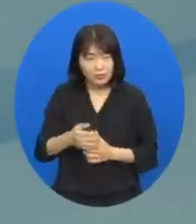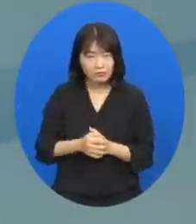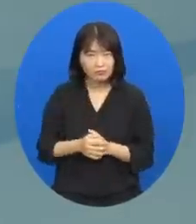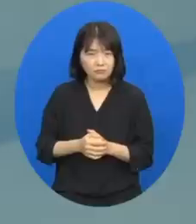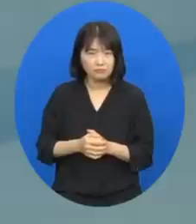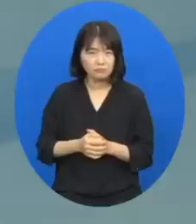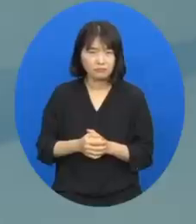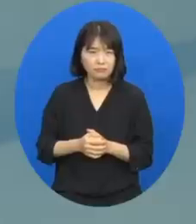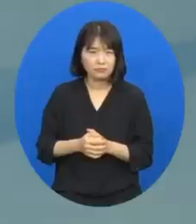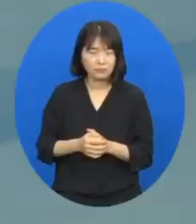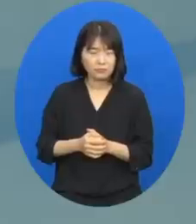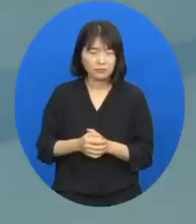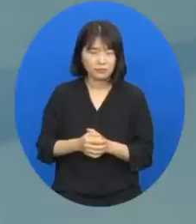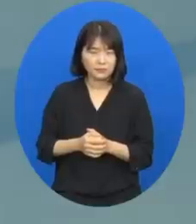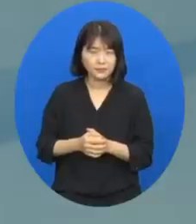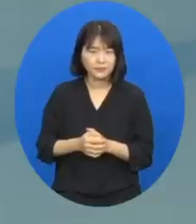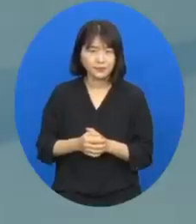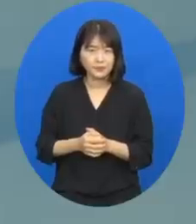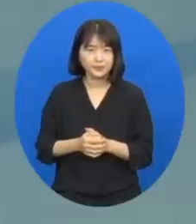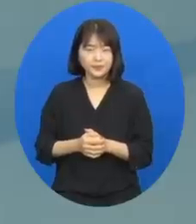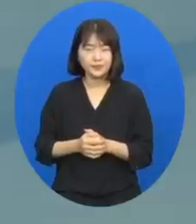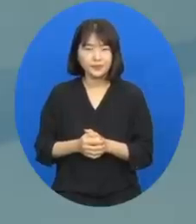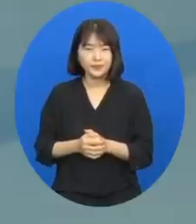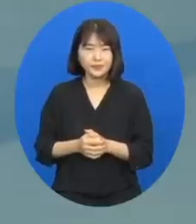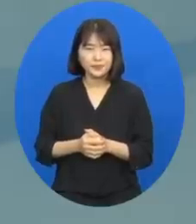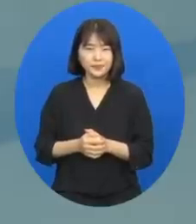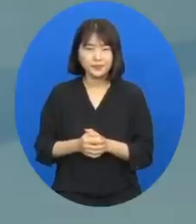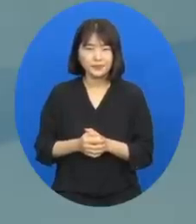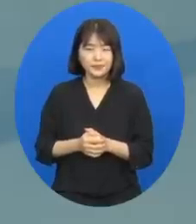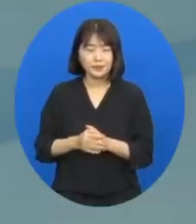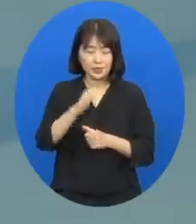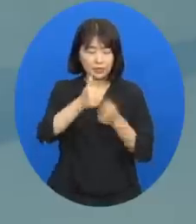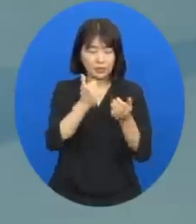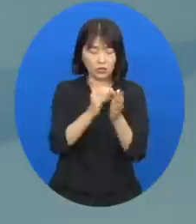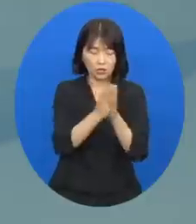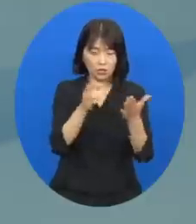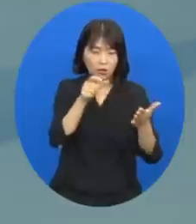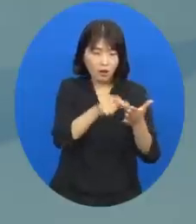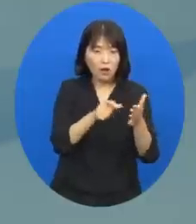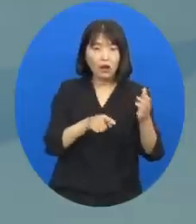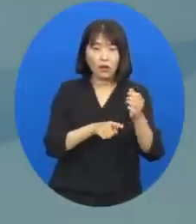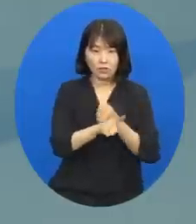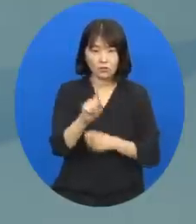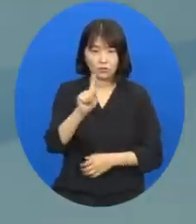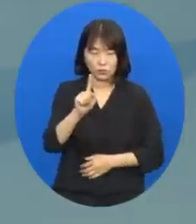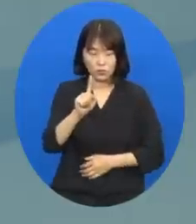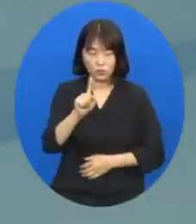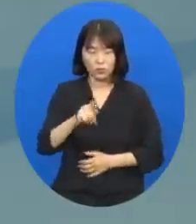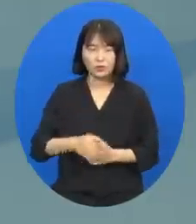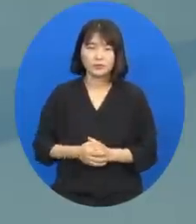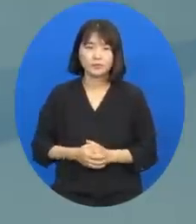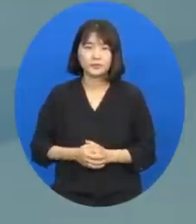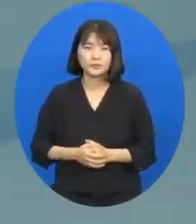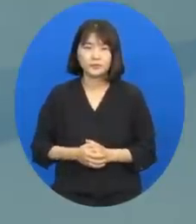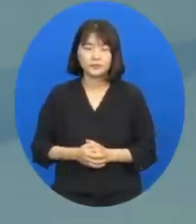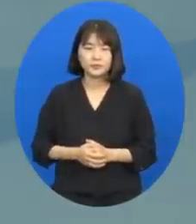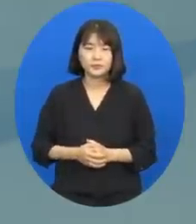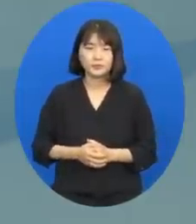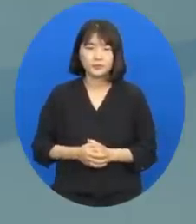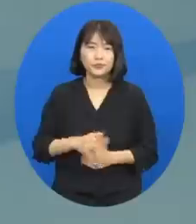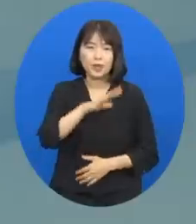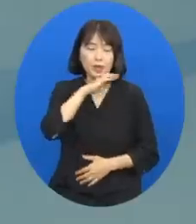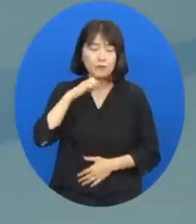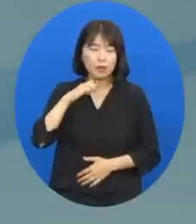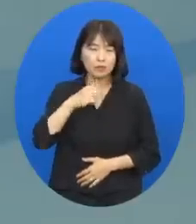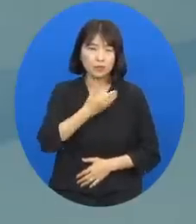없을 것입니다 오늘 이 말씀이 쓰여진 이유가 있습니다 이 베드로 사도가 이 앞장에서 얘기를 할